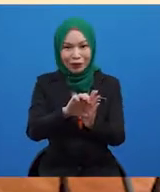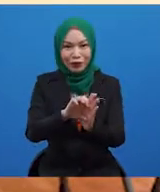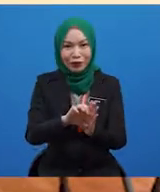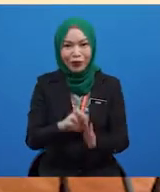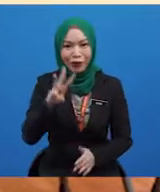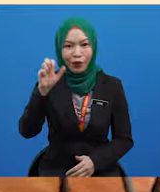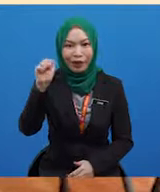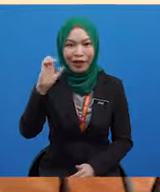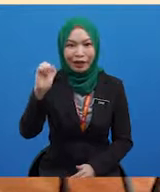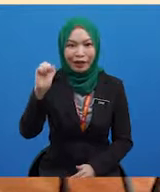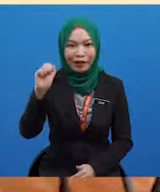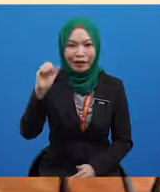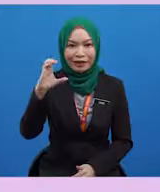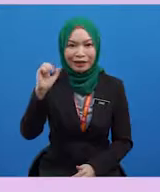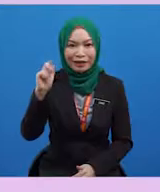yang cikgu berikan ini.